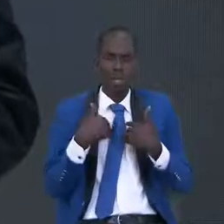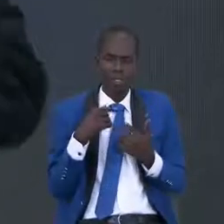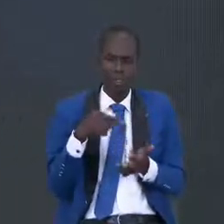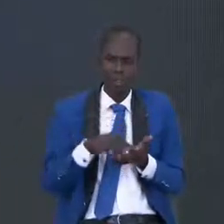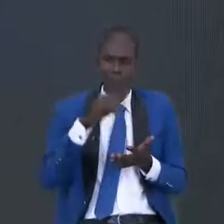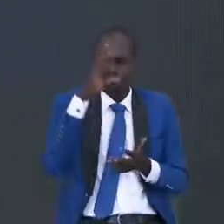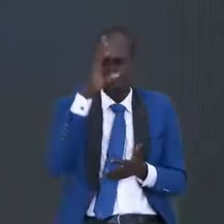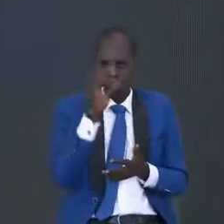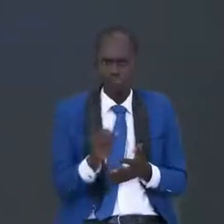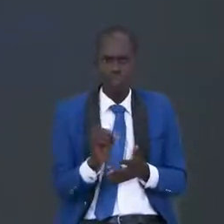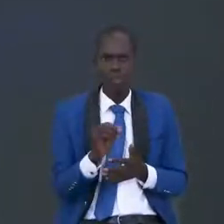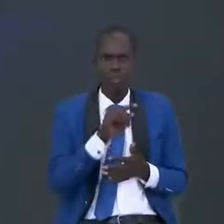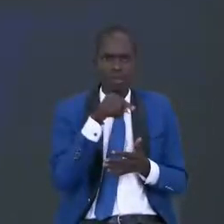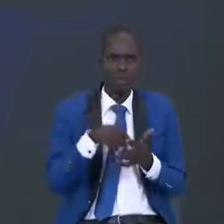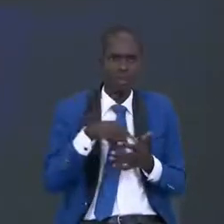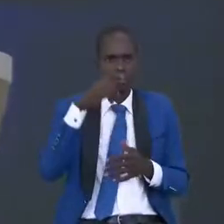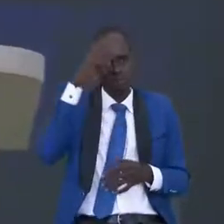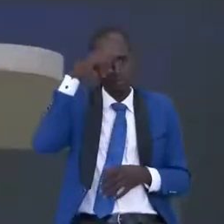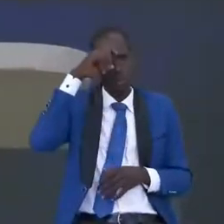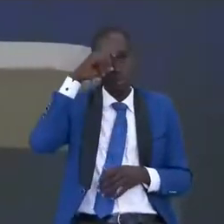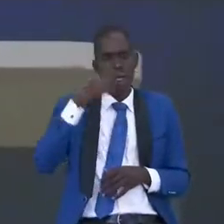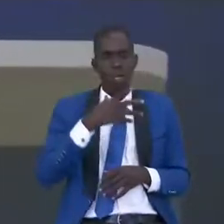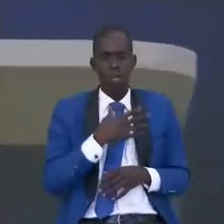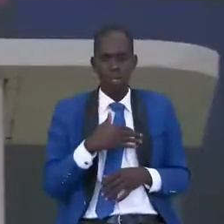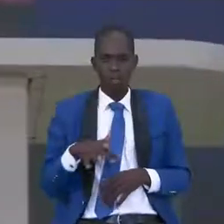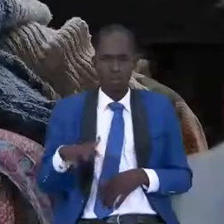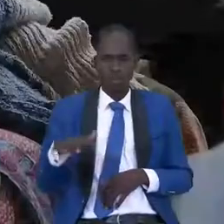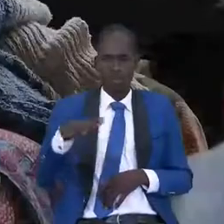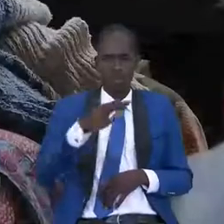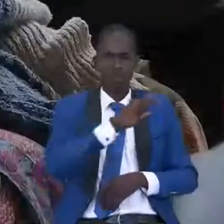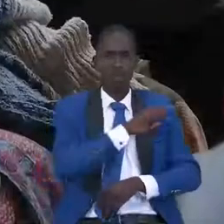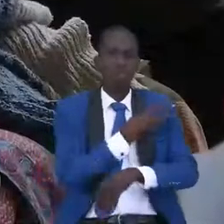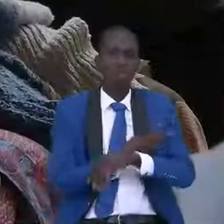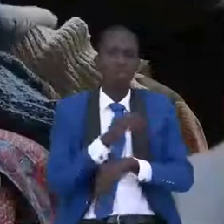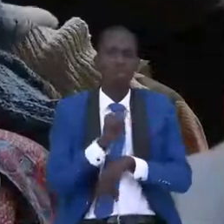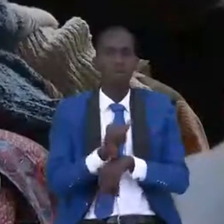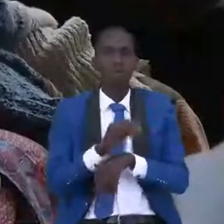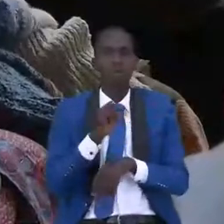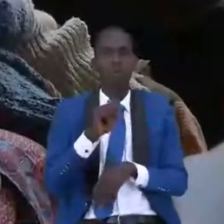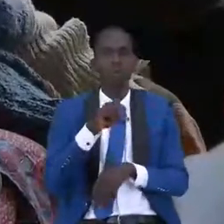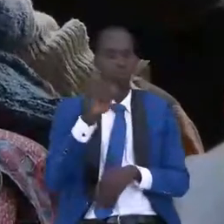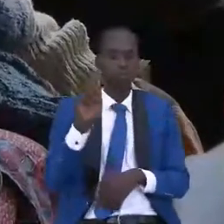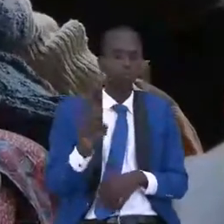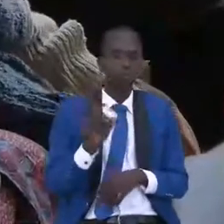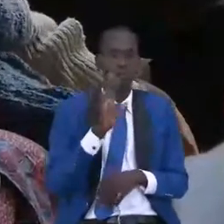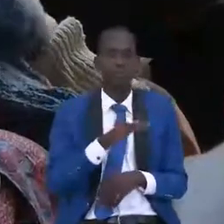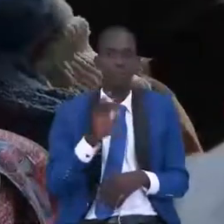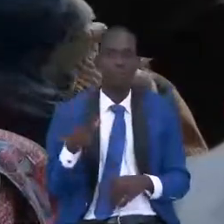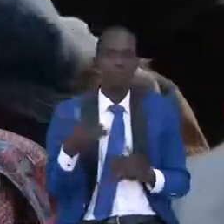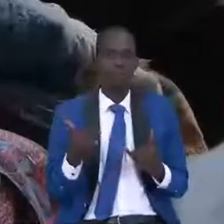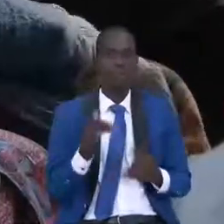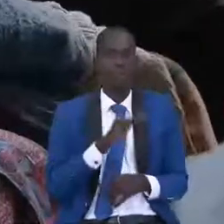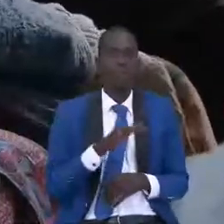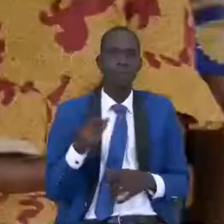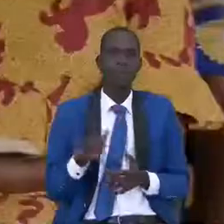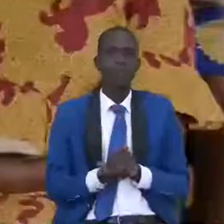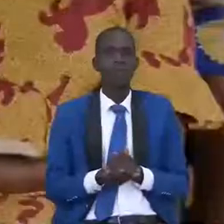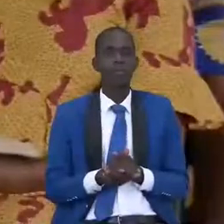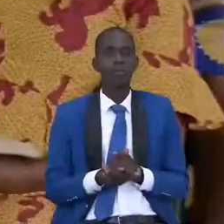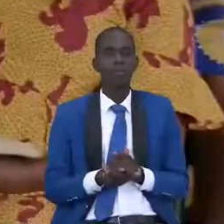étonnés, disaient, d'où lui viennent cette sagesse et ces miracles? Verset 55. N'est-ce pas le fils